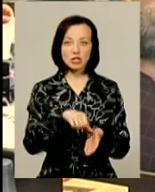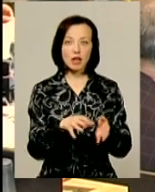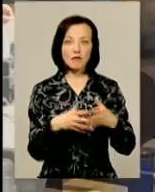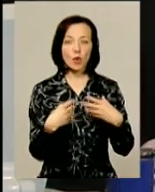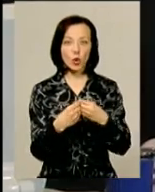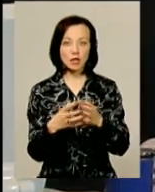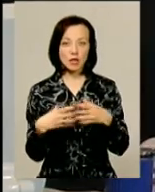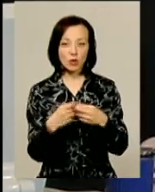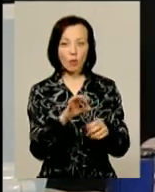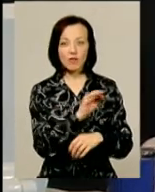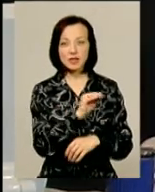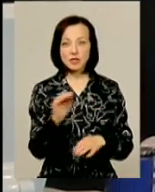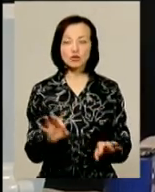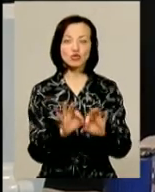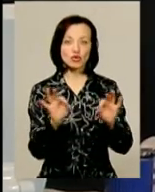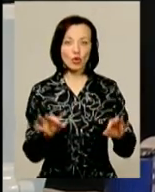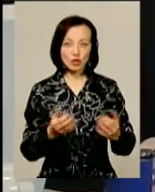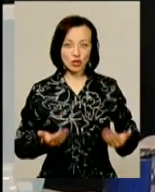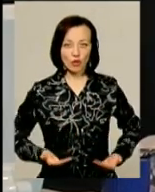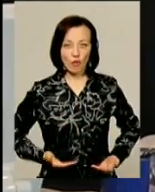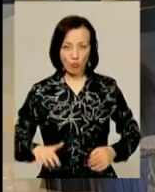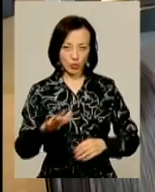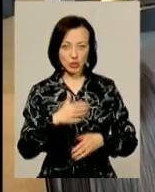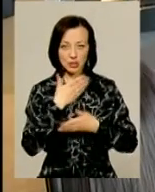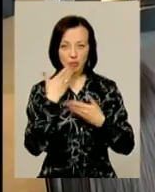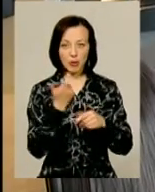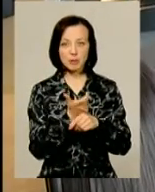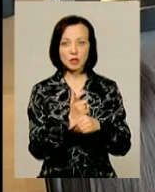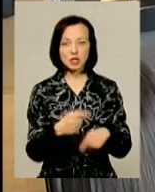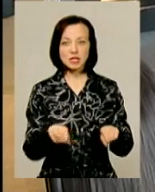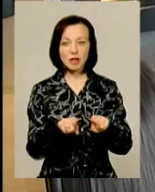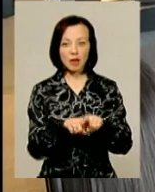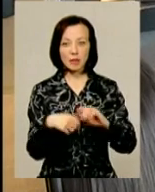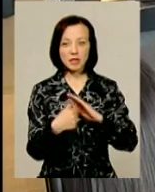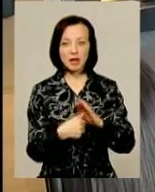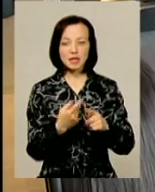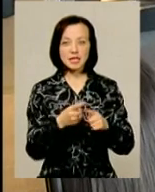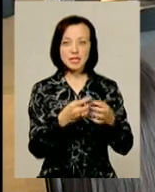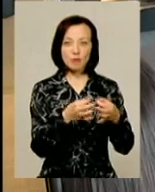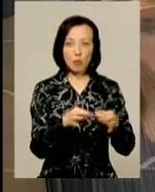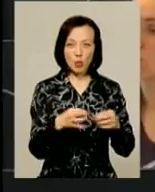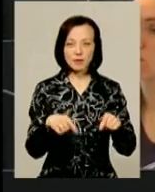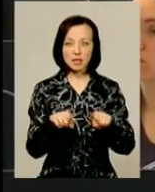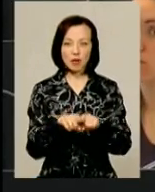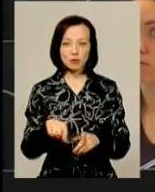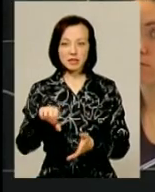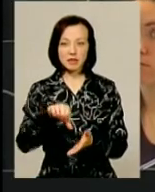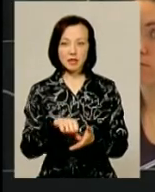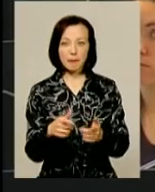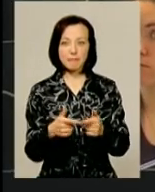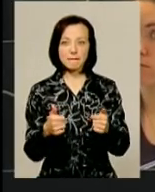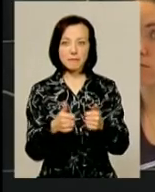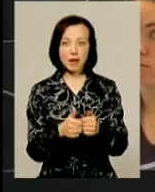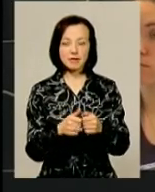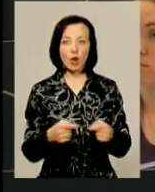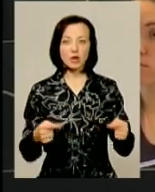родин офіційно немає жодної житлової нерухомості. Більшість із таких безхатченків – це свободівці, а також представники від партії